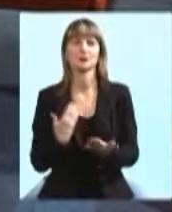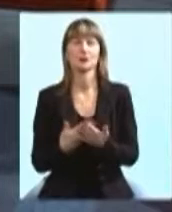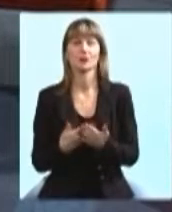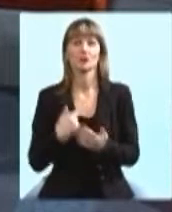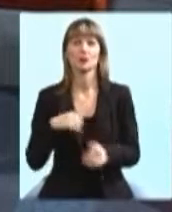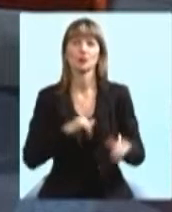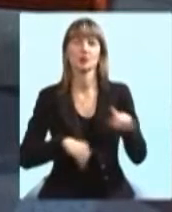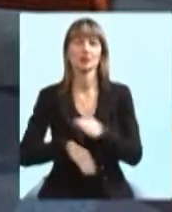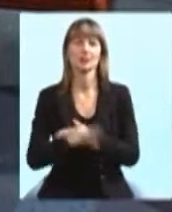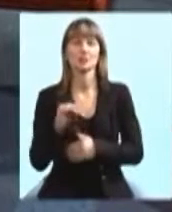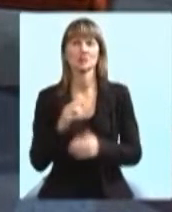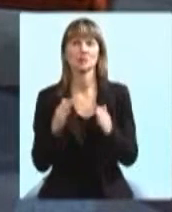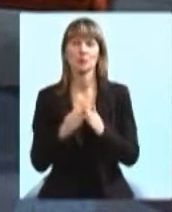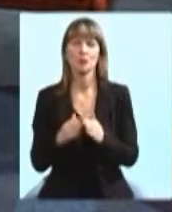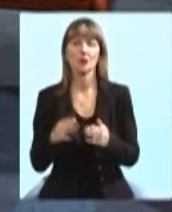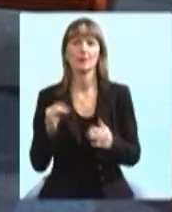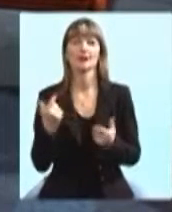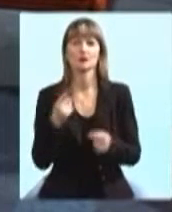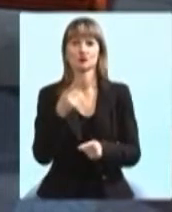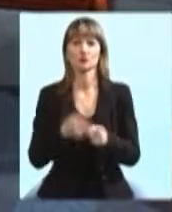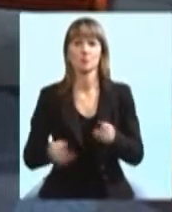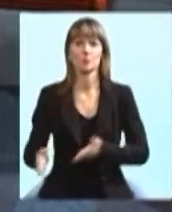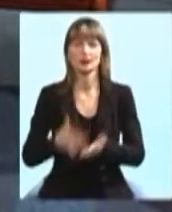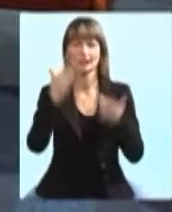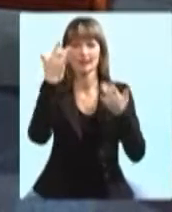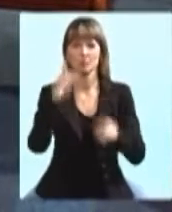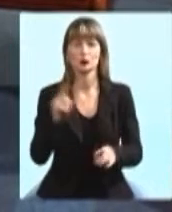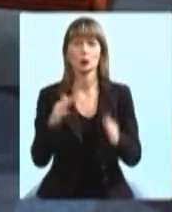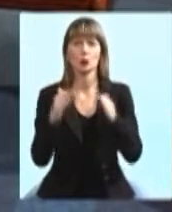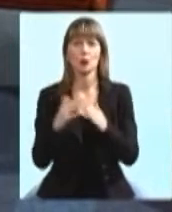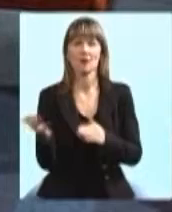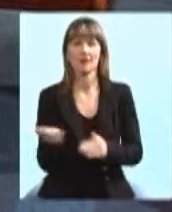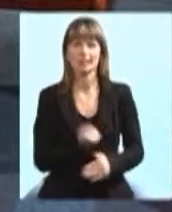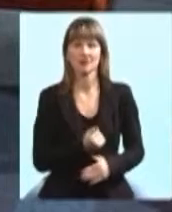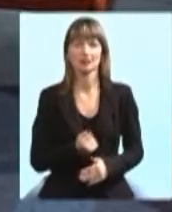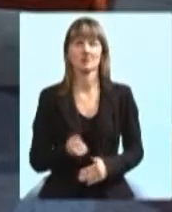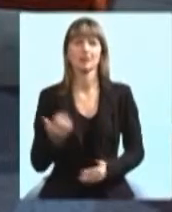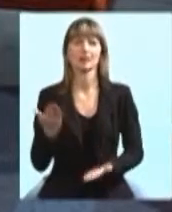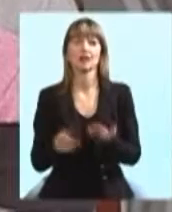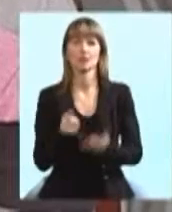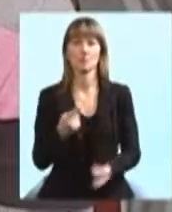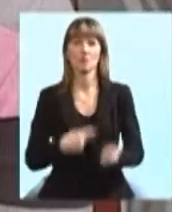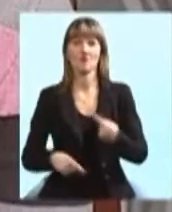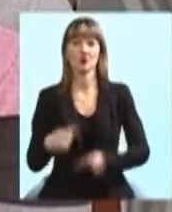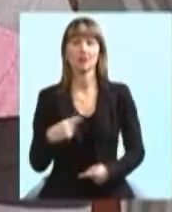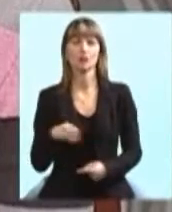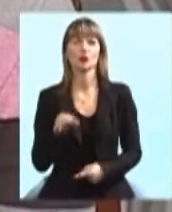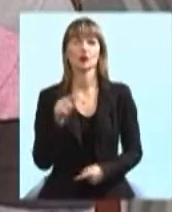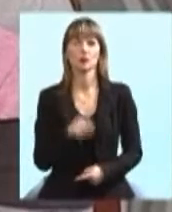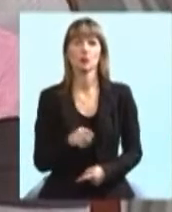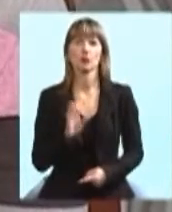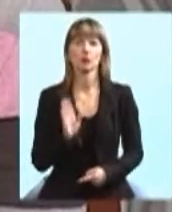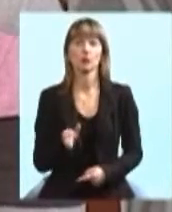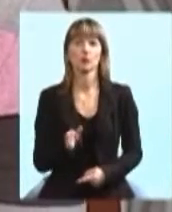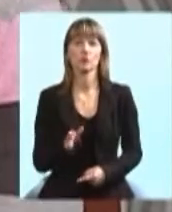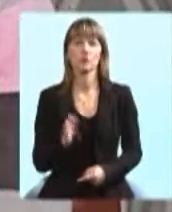кудись вийшли з будинку і десь уже на півшляху ми забули щось в будинку взяти. І, тобто, якщо ти повернешся, то тебе буде